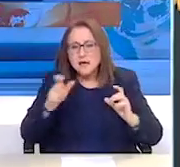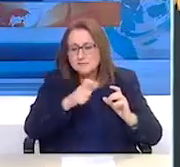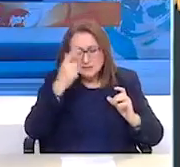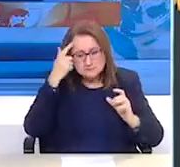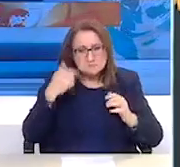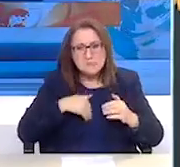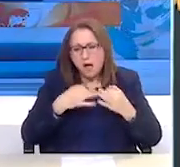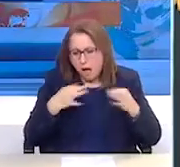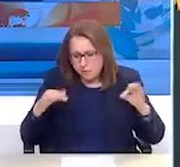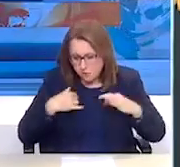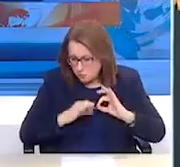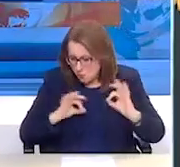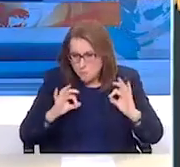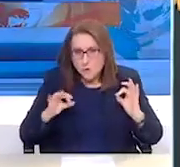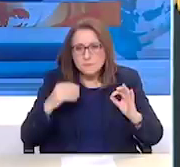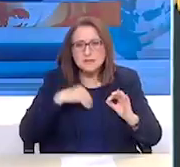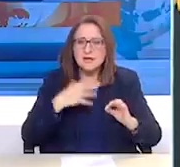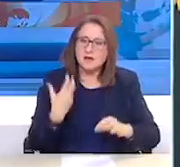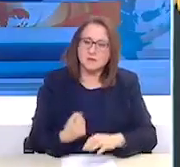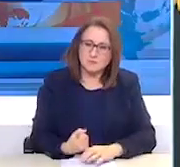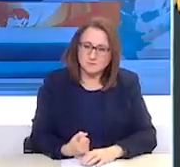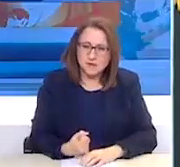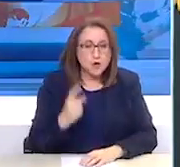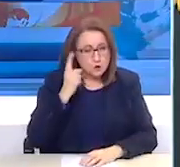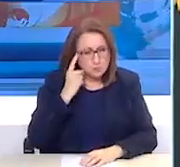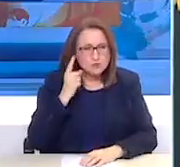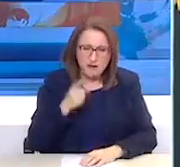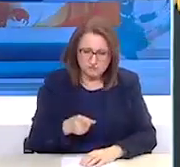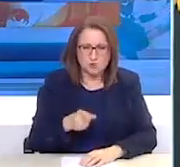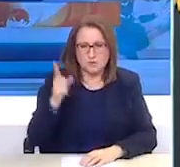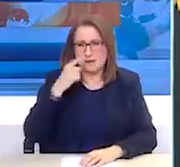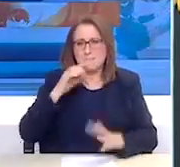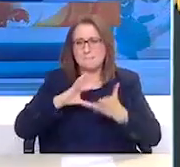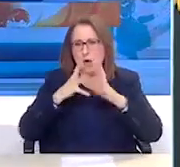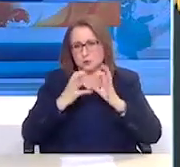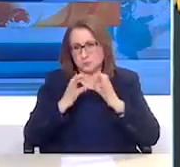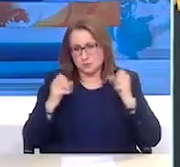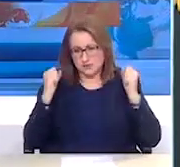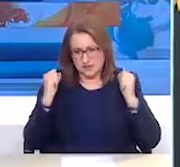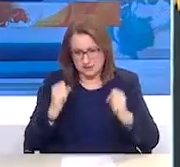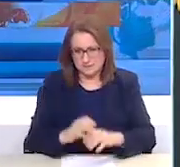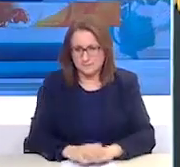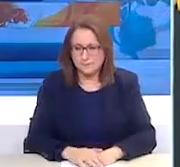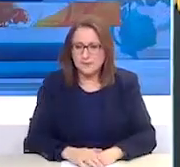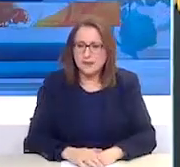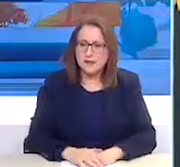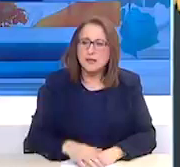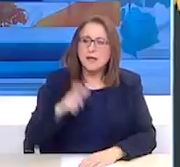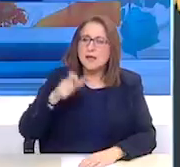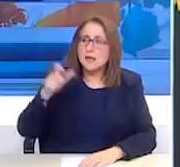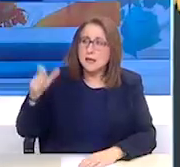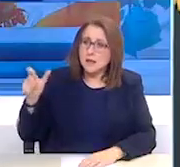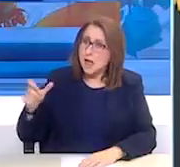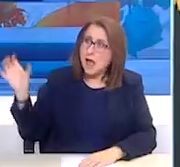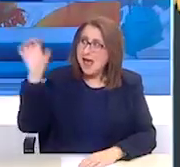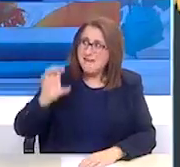αυτά υπόθηκε από τους αξιωματούχους του ΠΟΗ. Είχαν μάλιστα, από ό,τι με ενημέρωσαν συνάδελφοι από το Ευρωπαϊκό CDC, οι οποίοι μου είπαν ότι δεν έχουν καταλήξει ακόμα